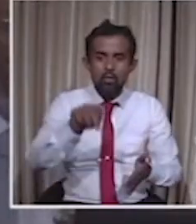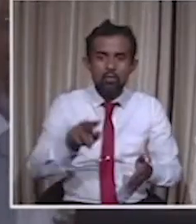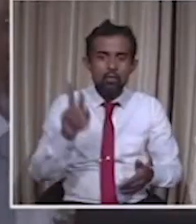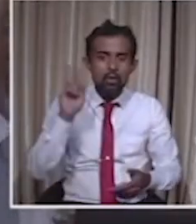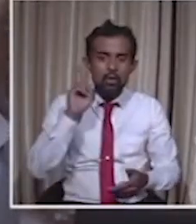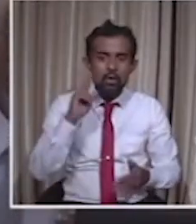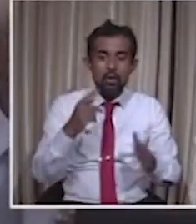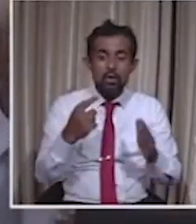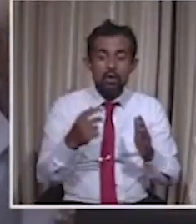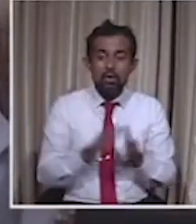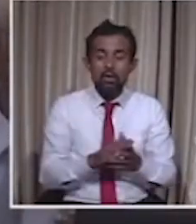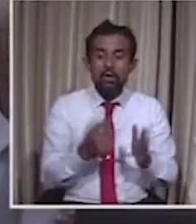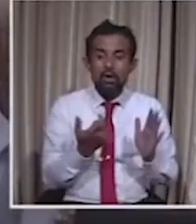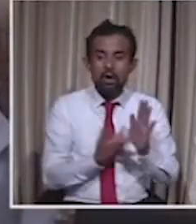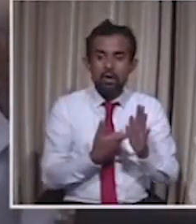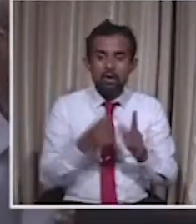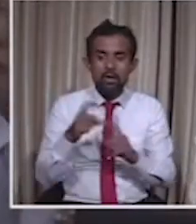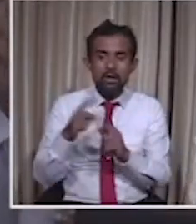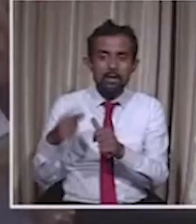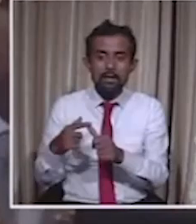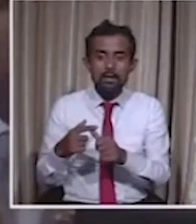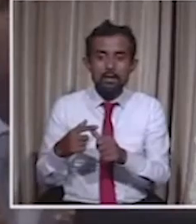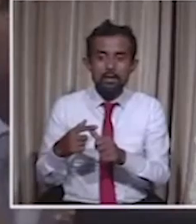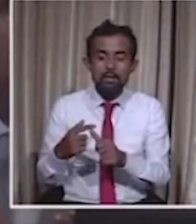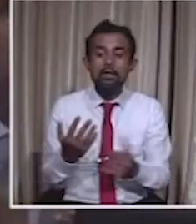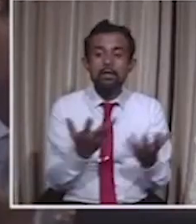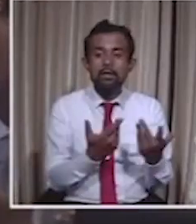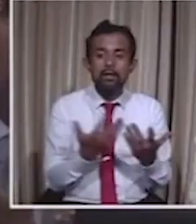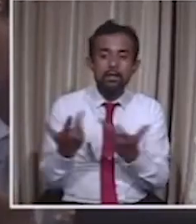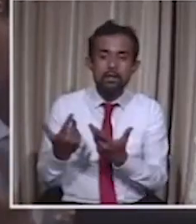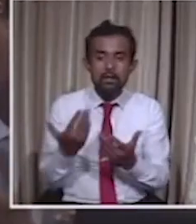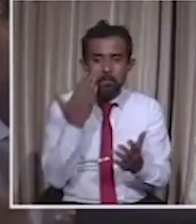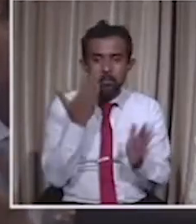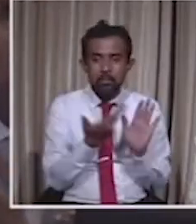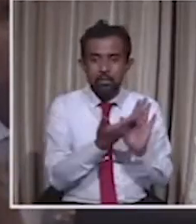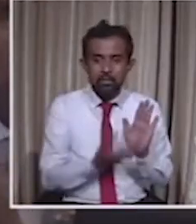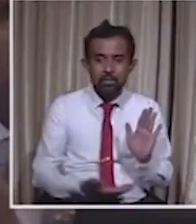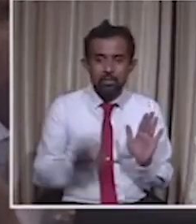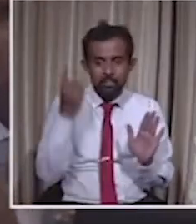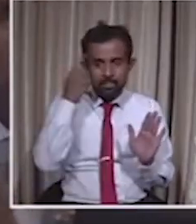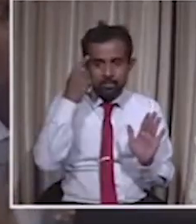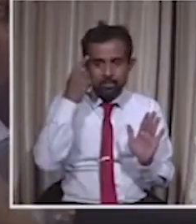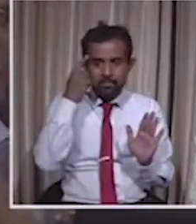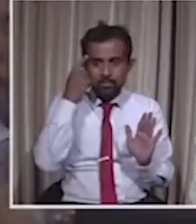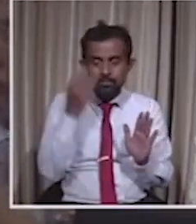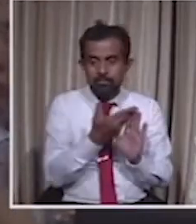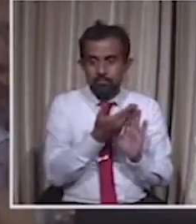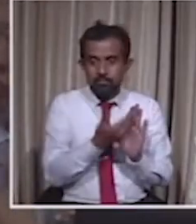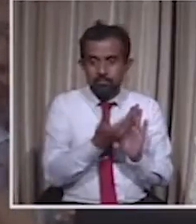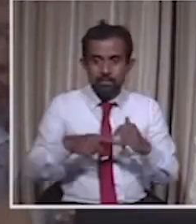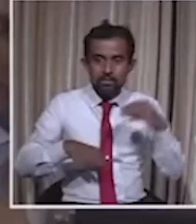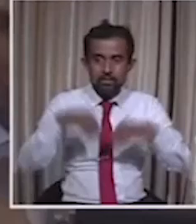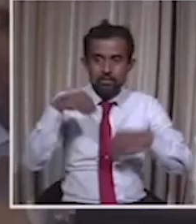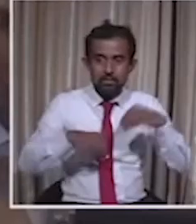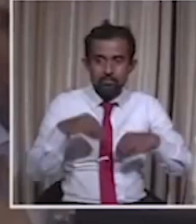වික් RW ට කීයද DA ට කීයද ඩලස්සලහ පෙරමට කීයද කියලා. මේ කොලේ දැක්කහම දන්න අය දන්නවා. මේ කොලේ තියෙනවා ඡන්දේ දීපු